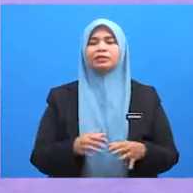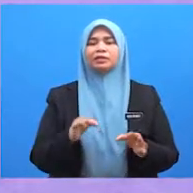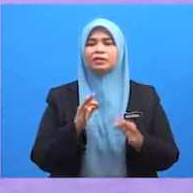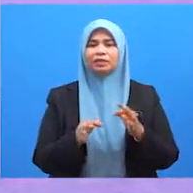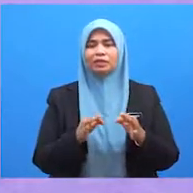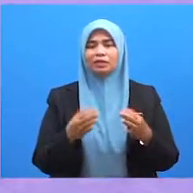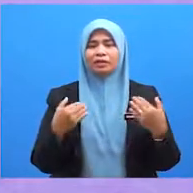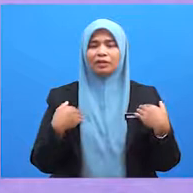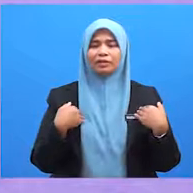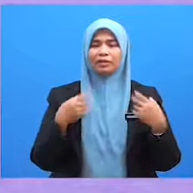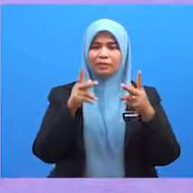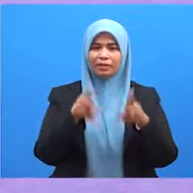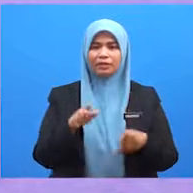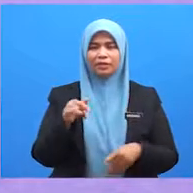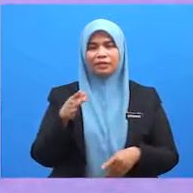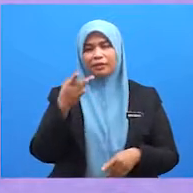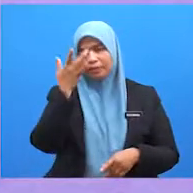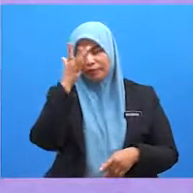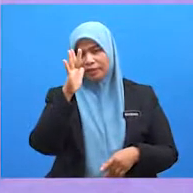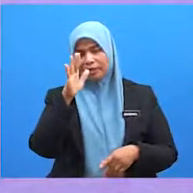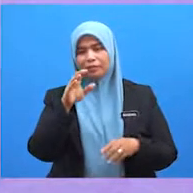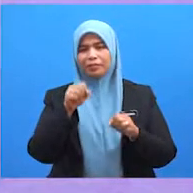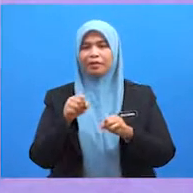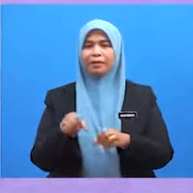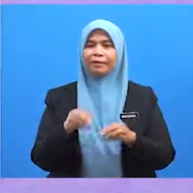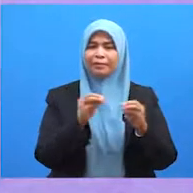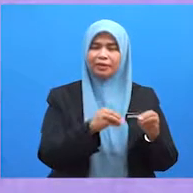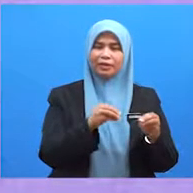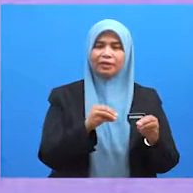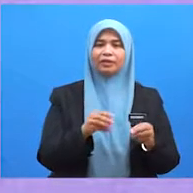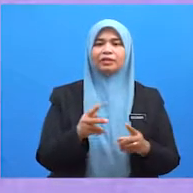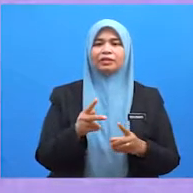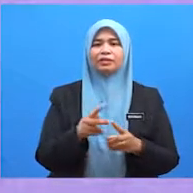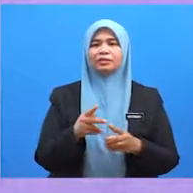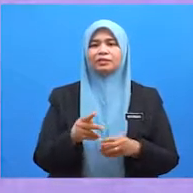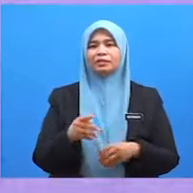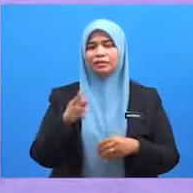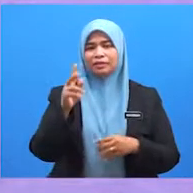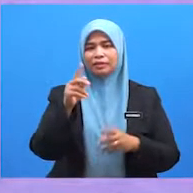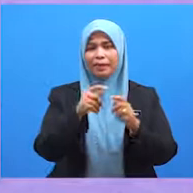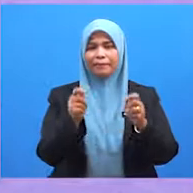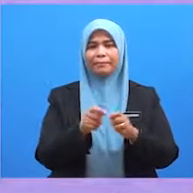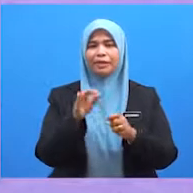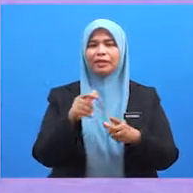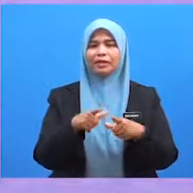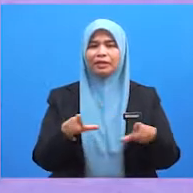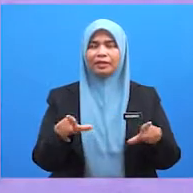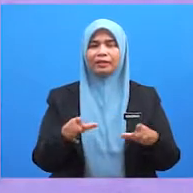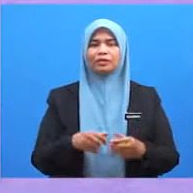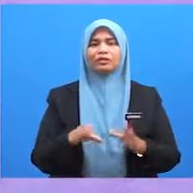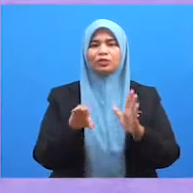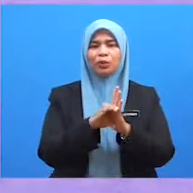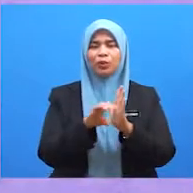yang pintar, mereka boleh berpindah dari satu rangkang ke rangkang yang lain. Contoh rangkang yang